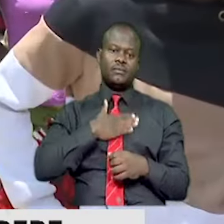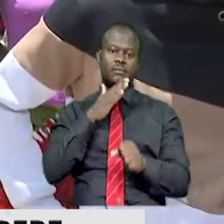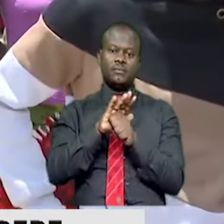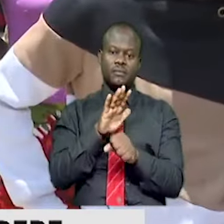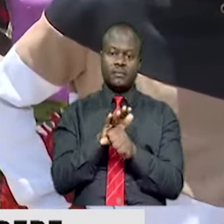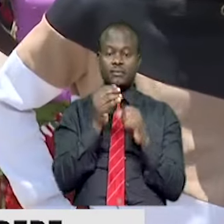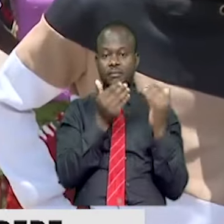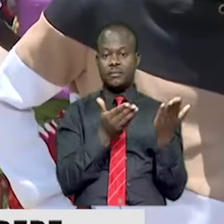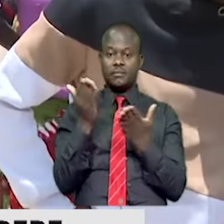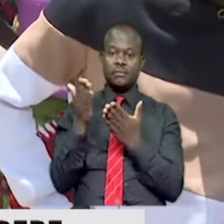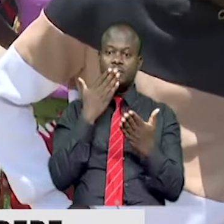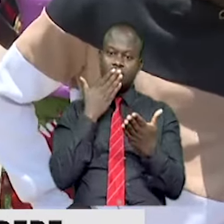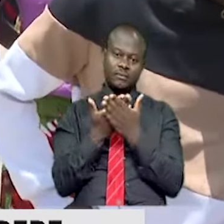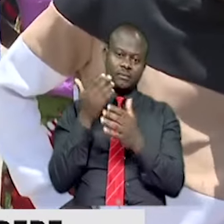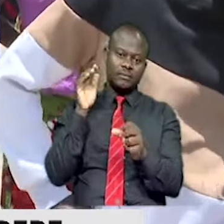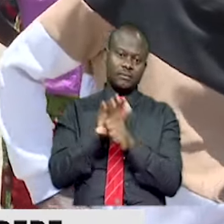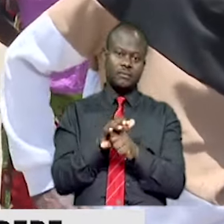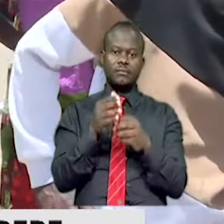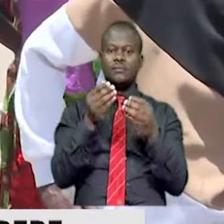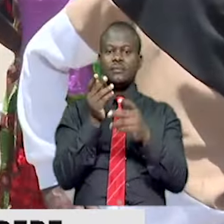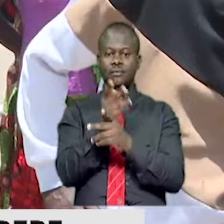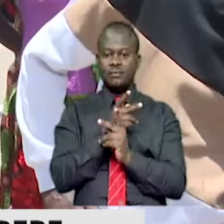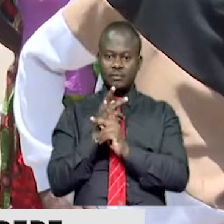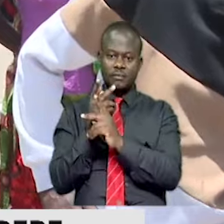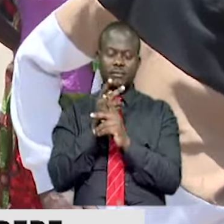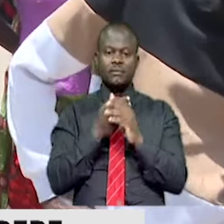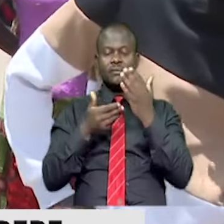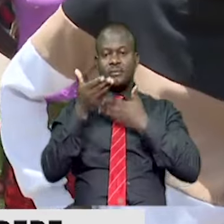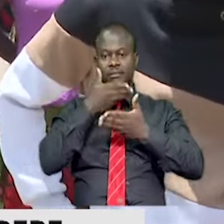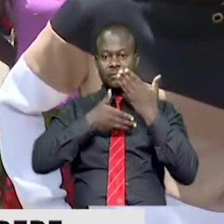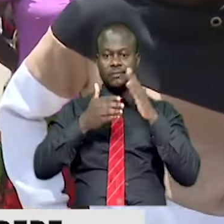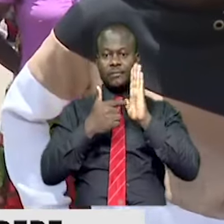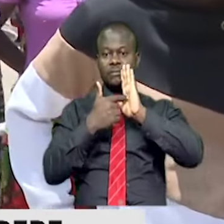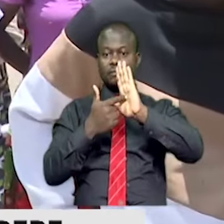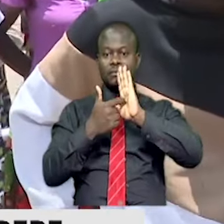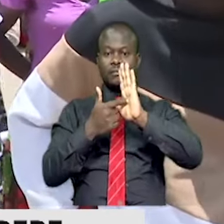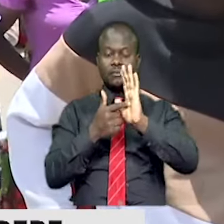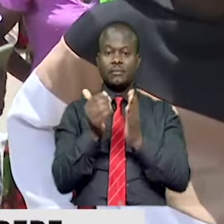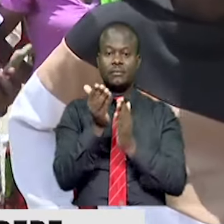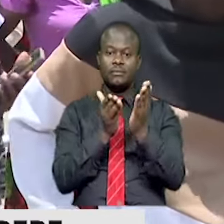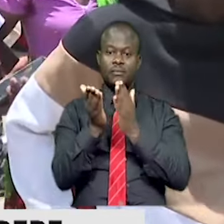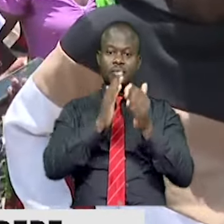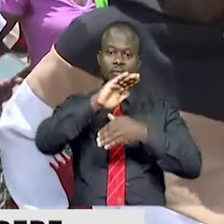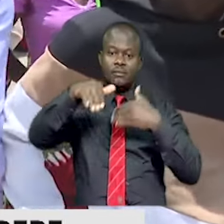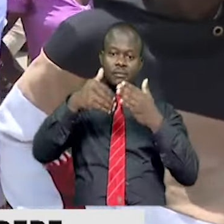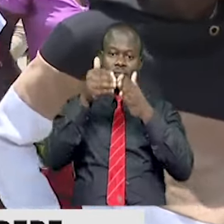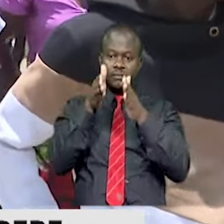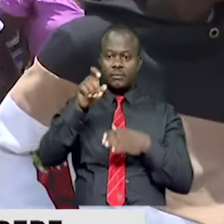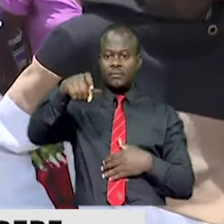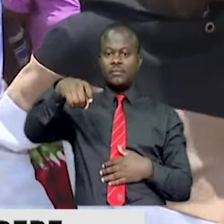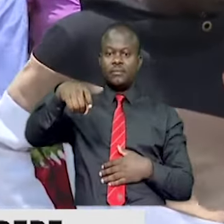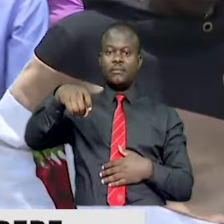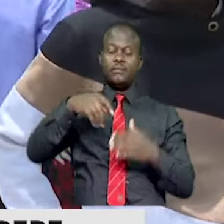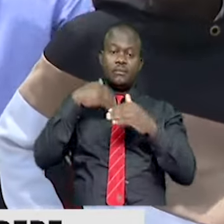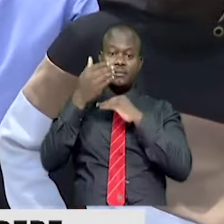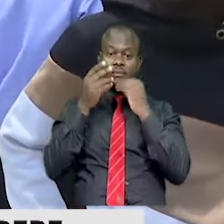Barimo kutwakira neza cyane, baraduha keya, baratuganiriza, bakatwereka serivisi zose umuntu akeneye.